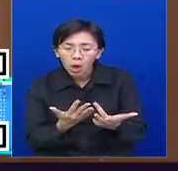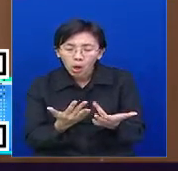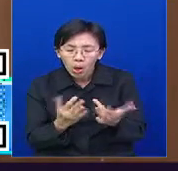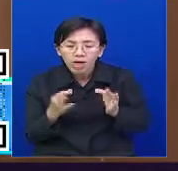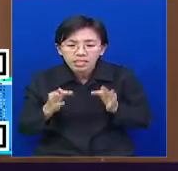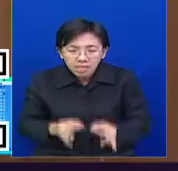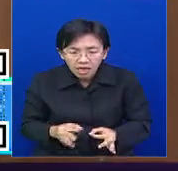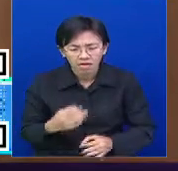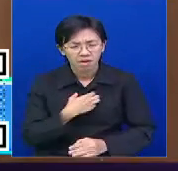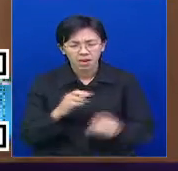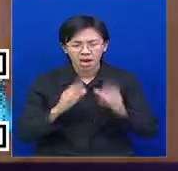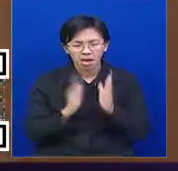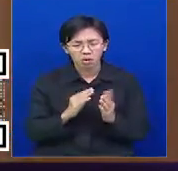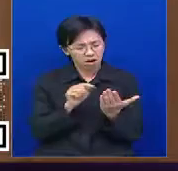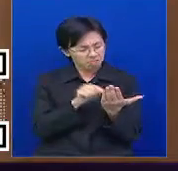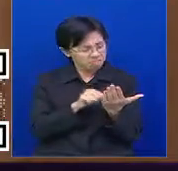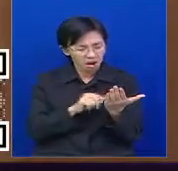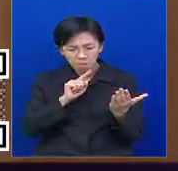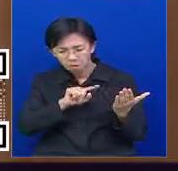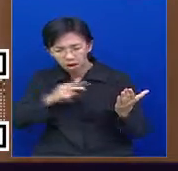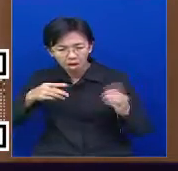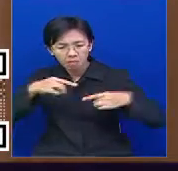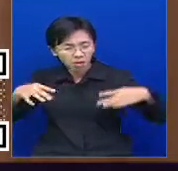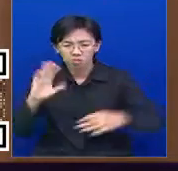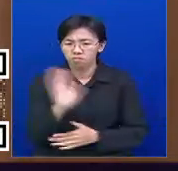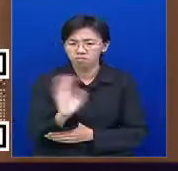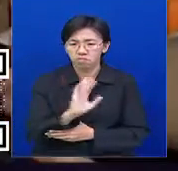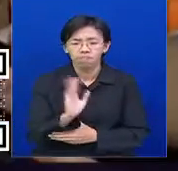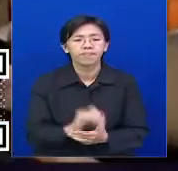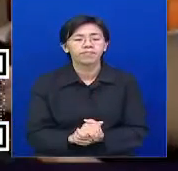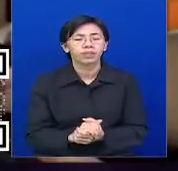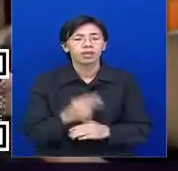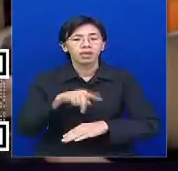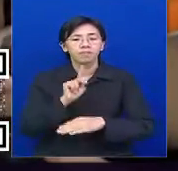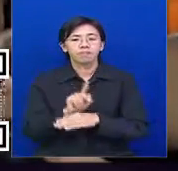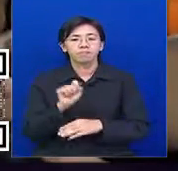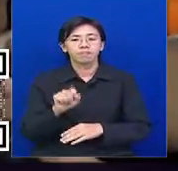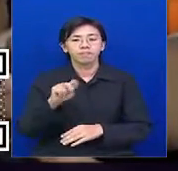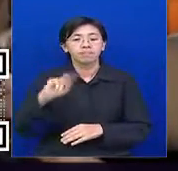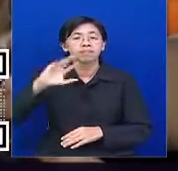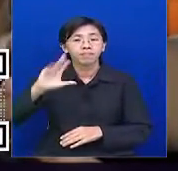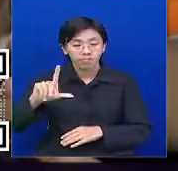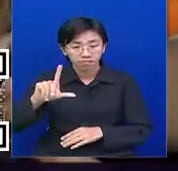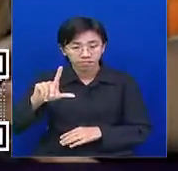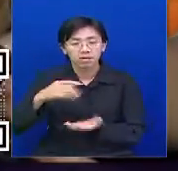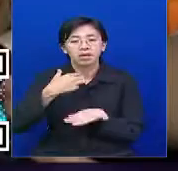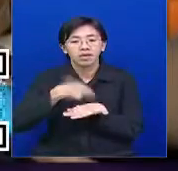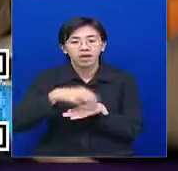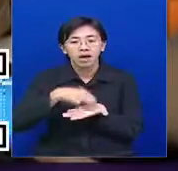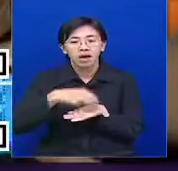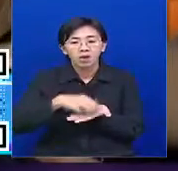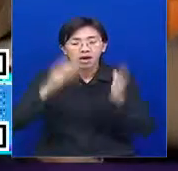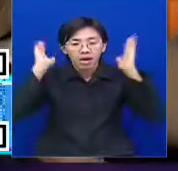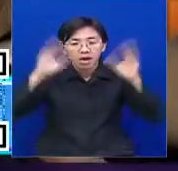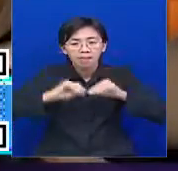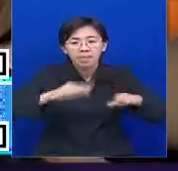ไม่อยากเห็นใครมาบิดเบือนข้อมูลค่ะนายพรเพชรวิชิตชลชัยประธานสภานิติบัญญัติแห่งชาติหรือสนช.ก็กล่าวเชิญชวน